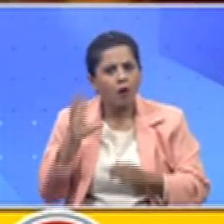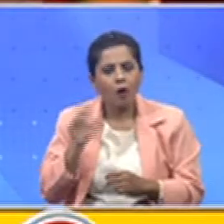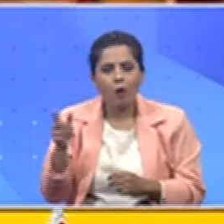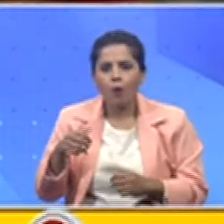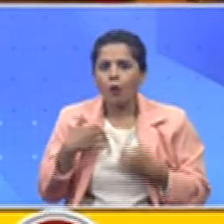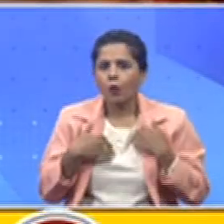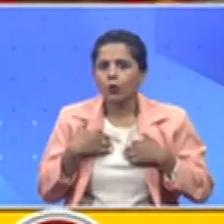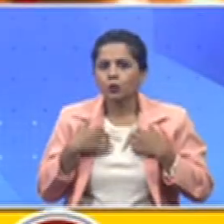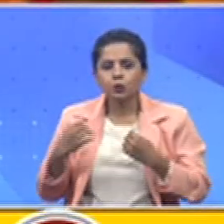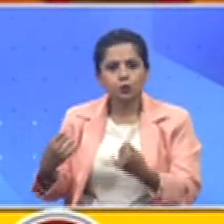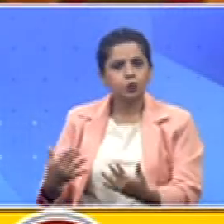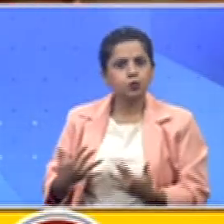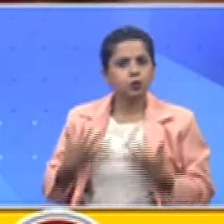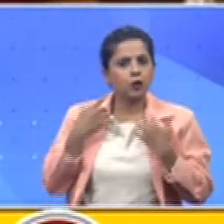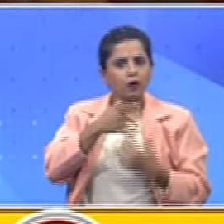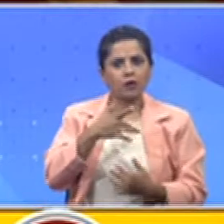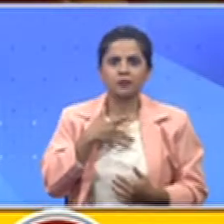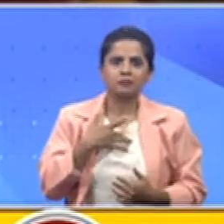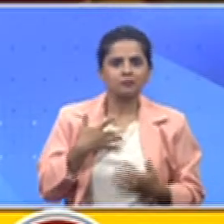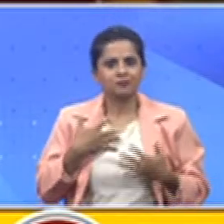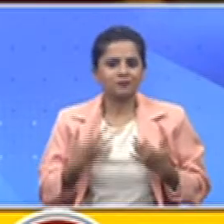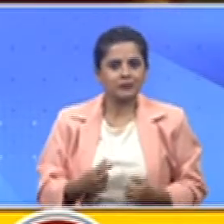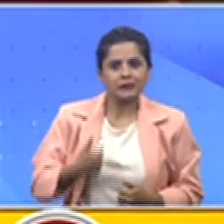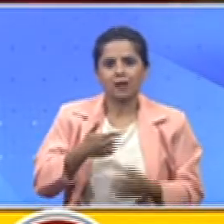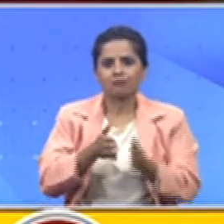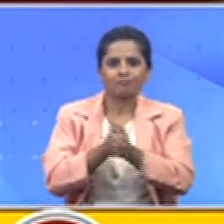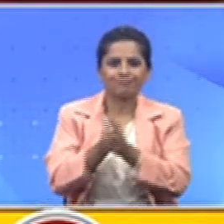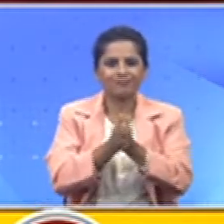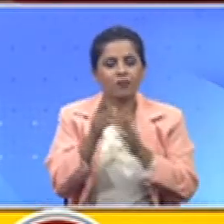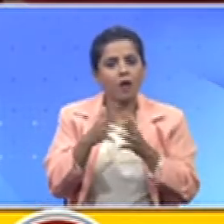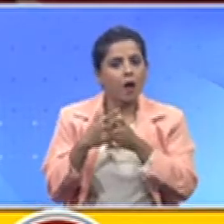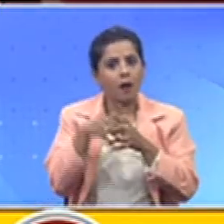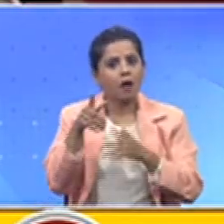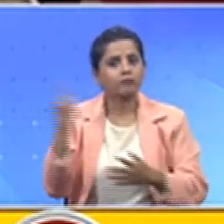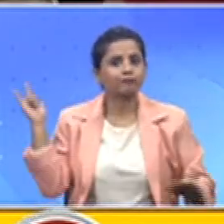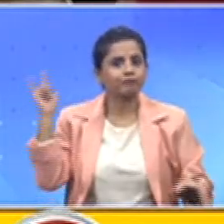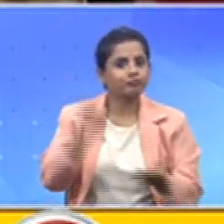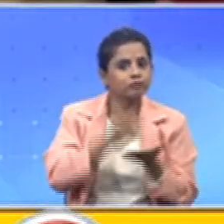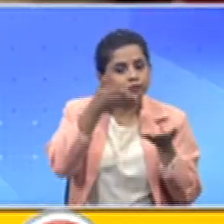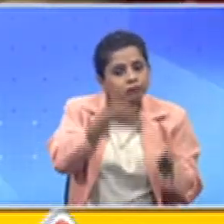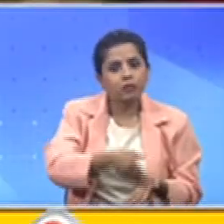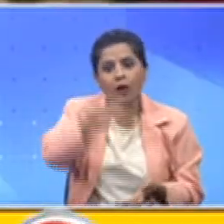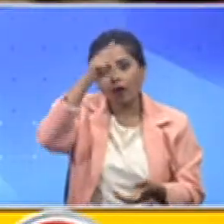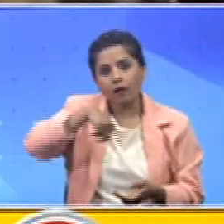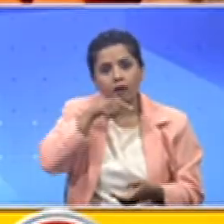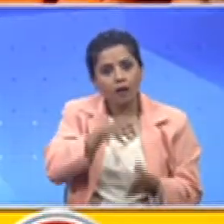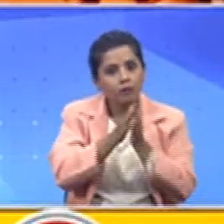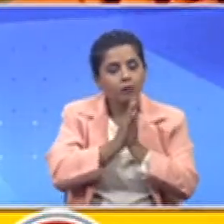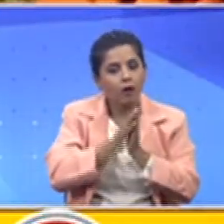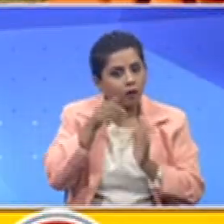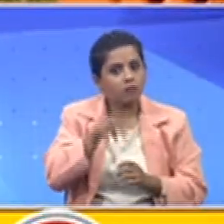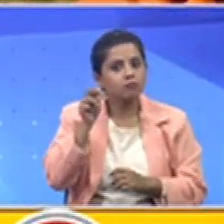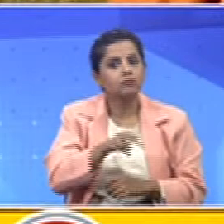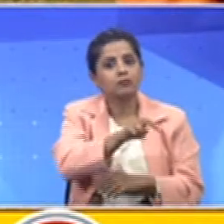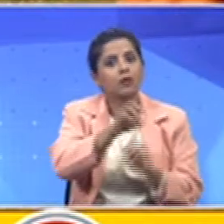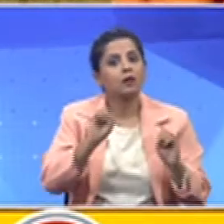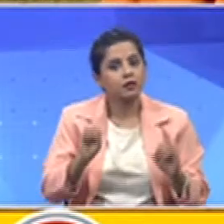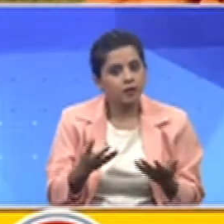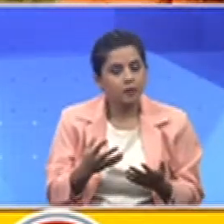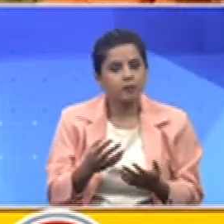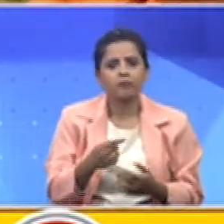इतनी प्रेरणा मिली कि खुद भी अमरनाथ यात्रा करने आ गए। ये